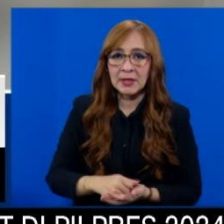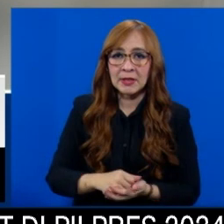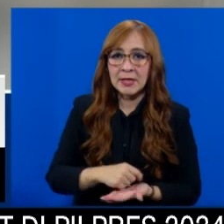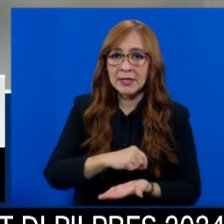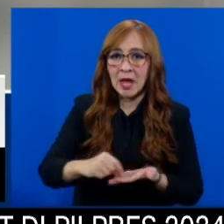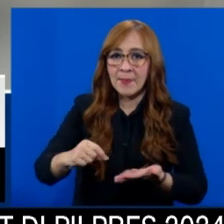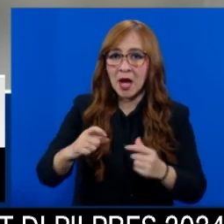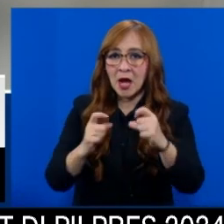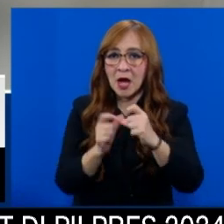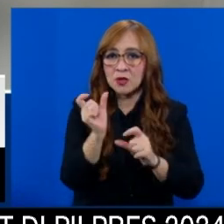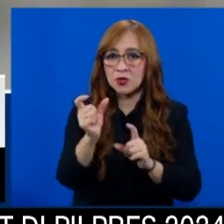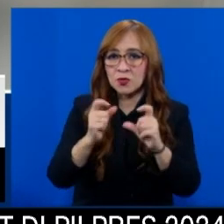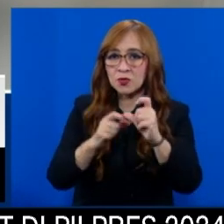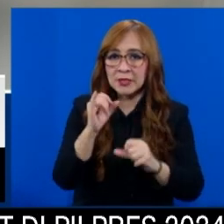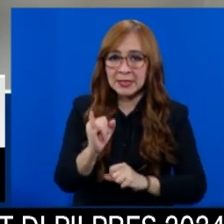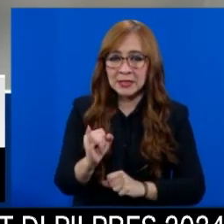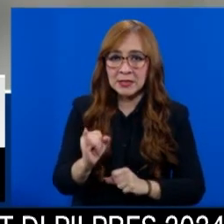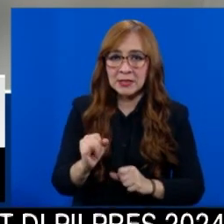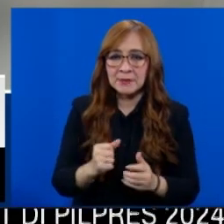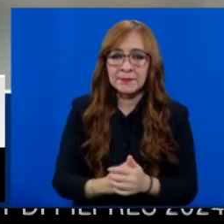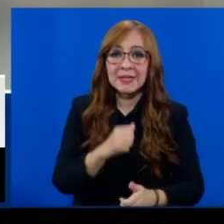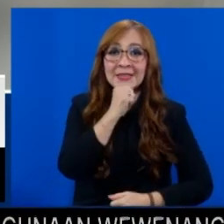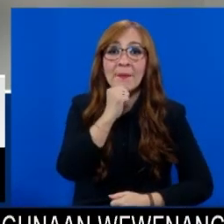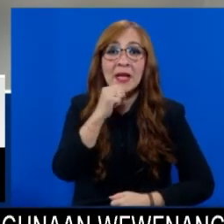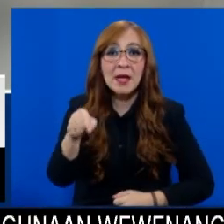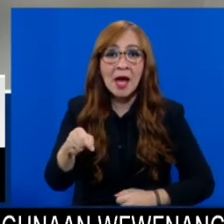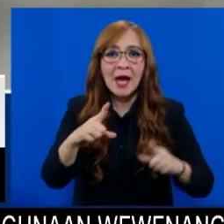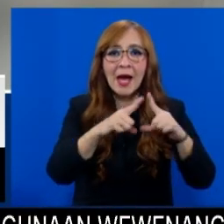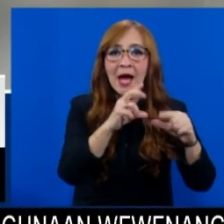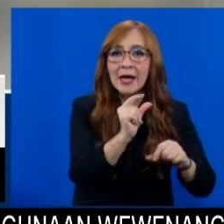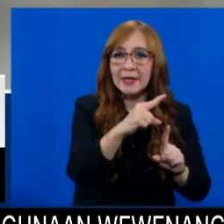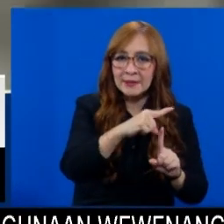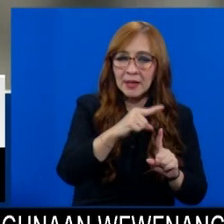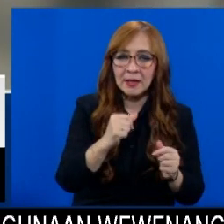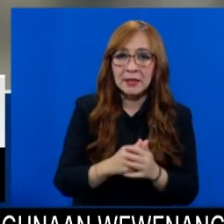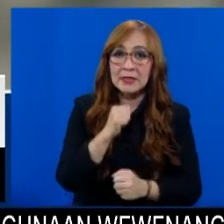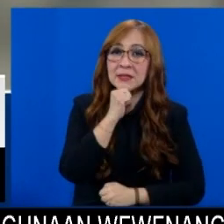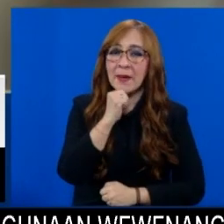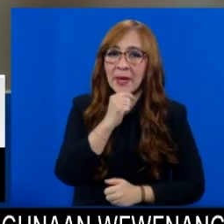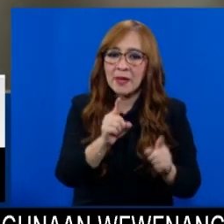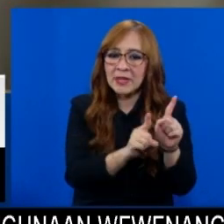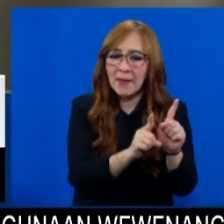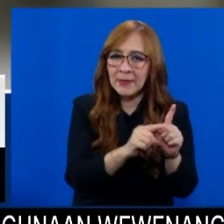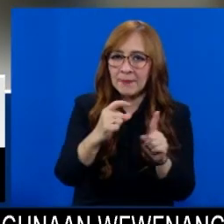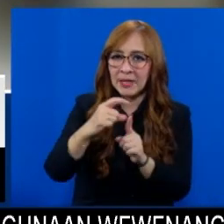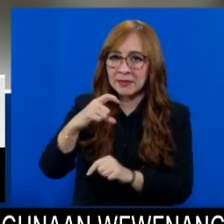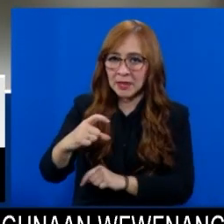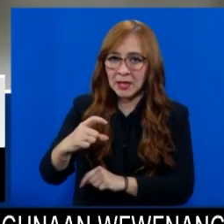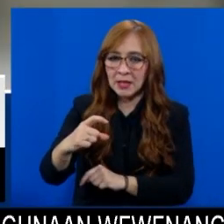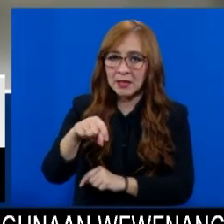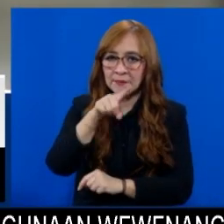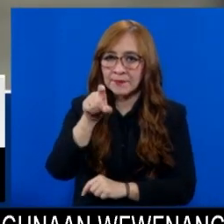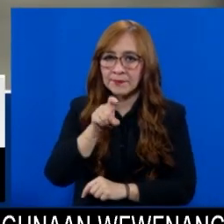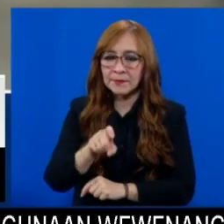Susi. Terkait siapa saja yang menemani atau mendampingi Putri Chandra dalam pemeriksaan ini, kami